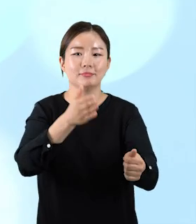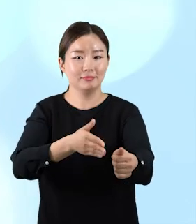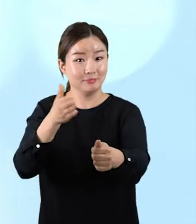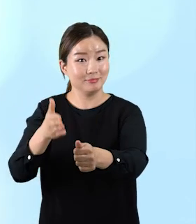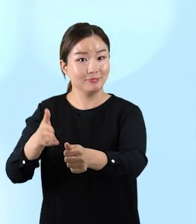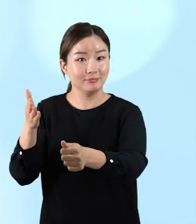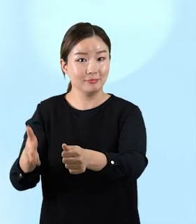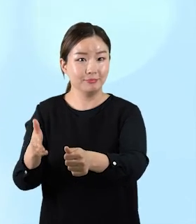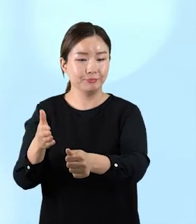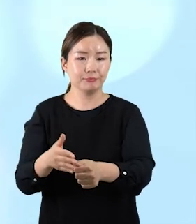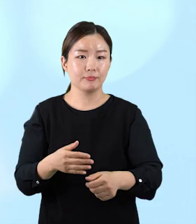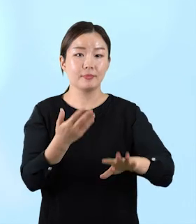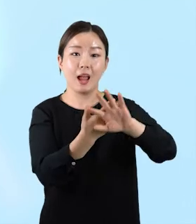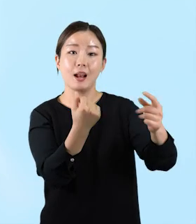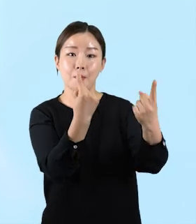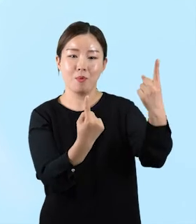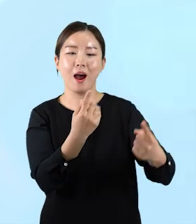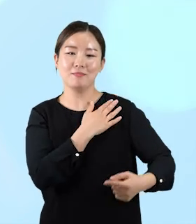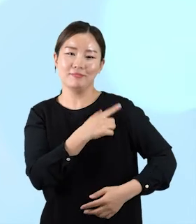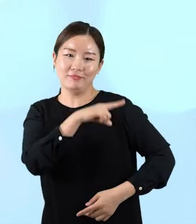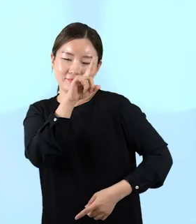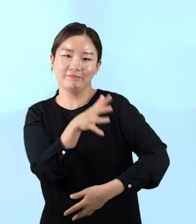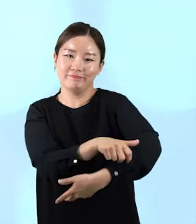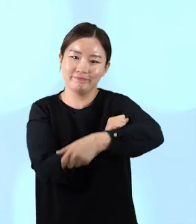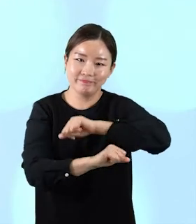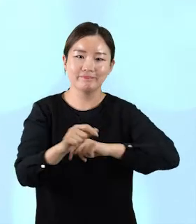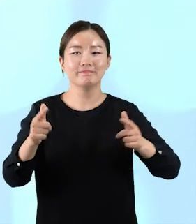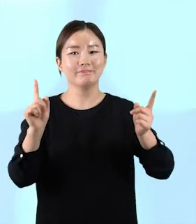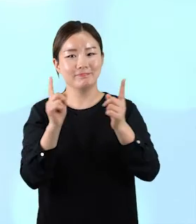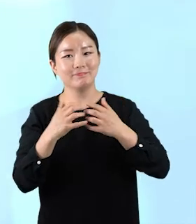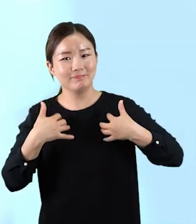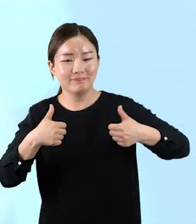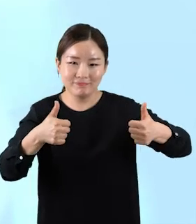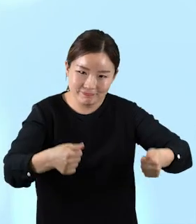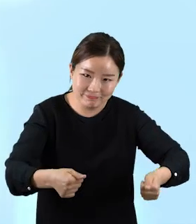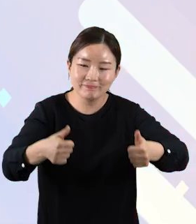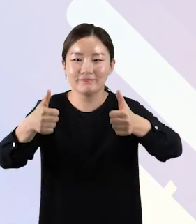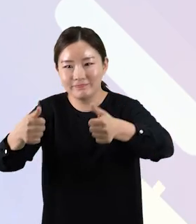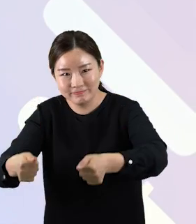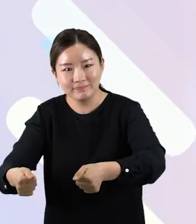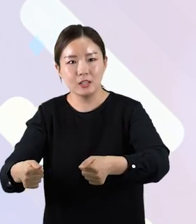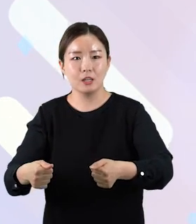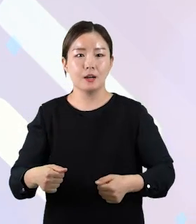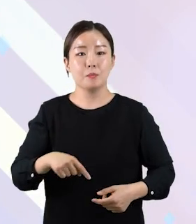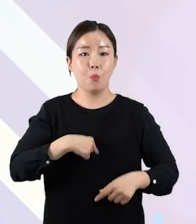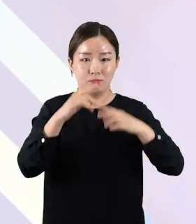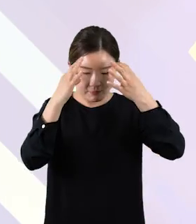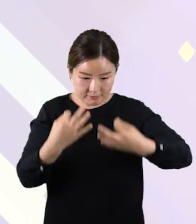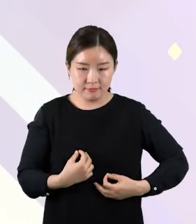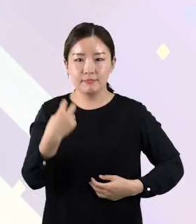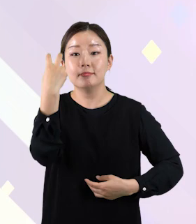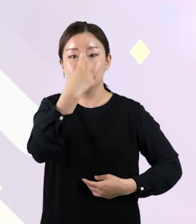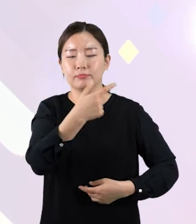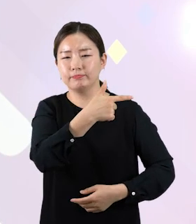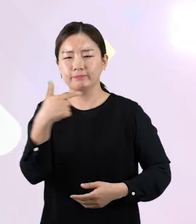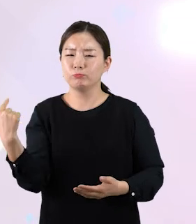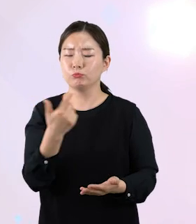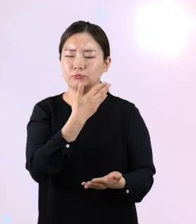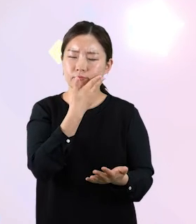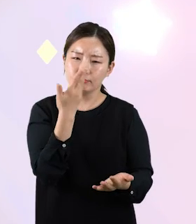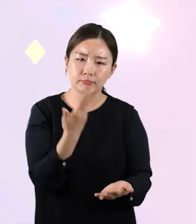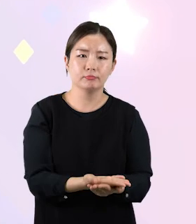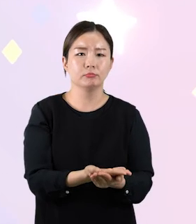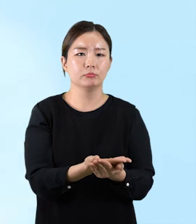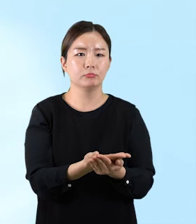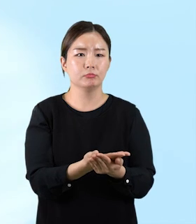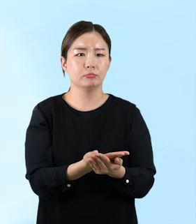합니다. 상대방보다 먼저 반갑게 인사를 합니다. 본인 스스로의 관리도 매우